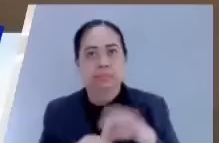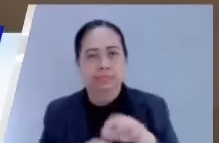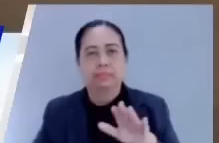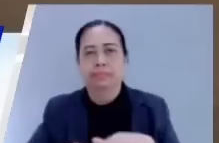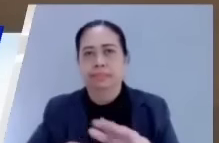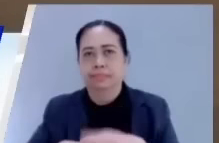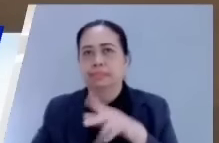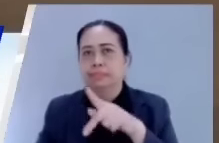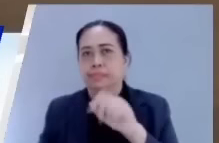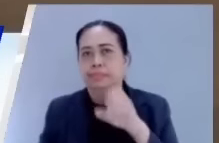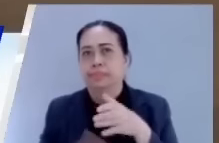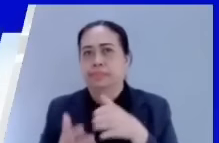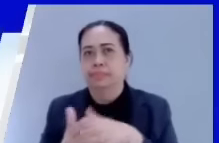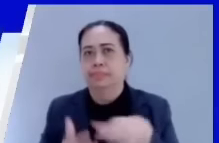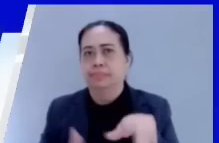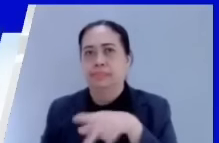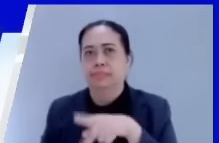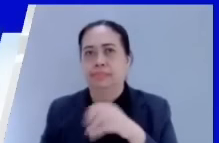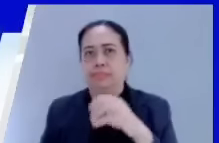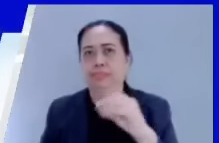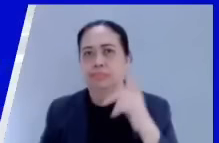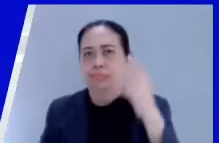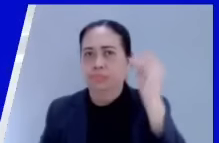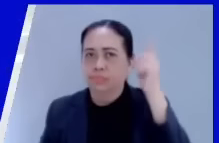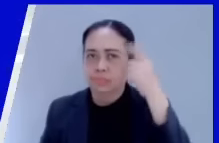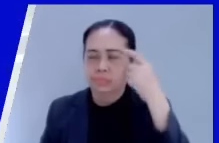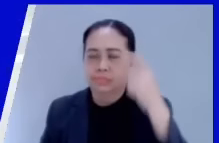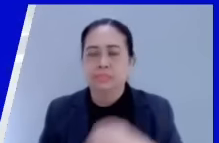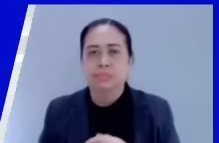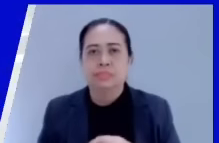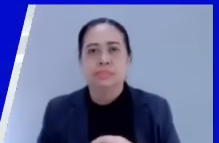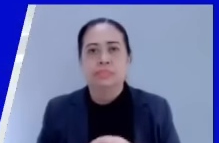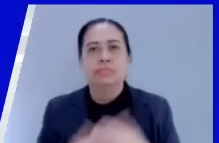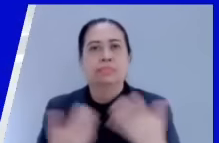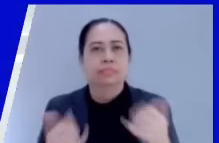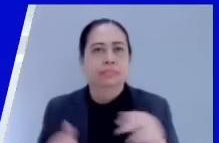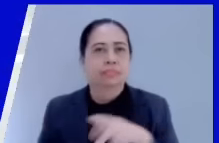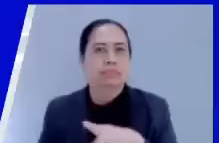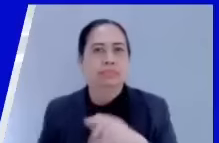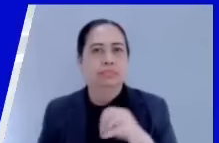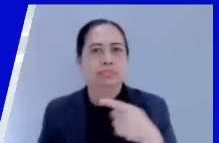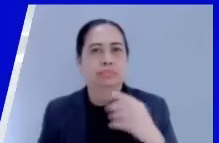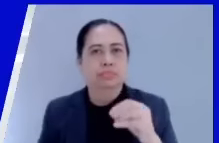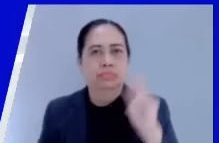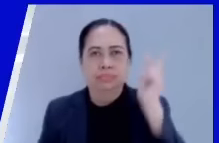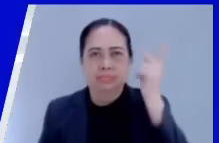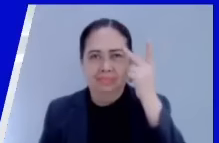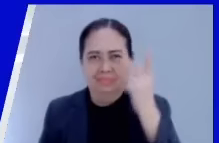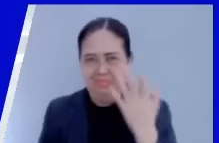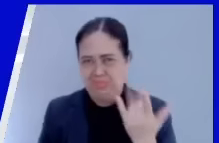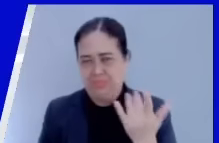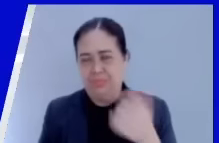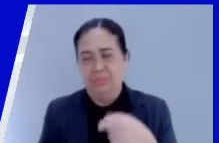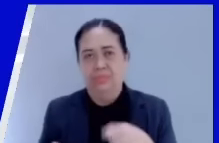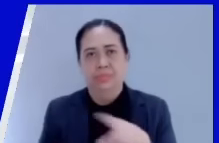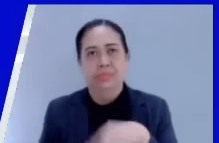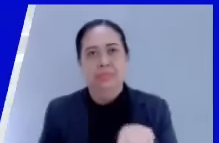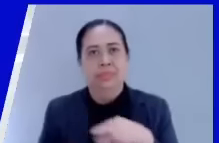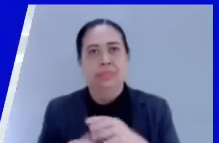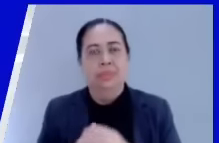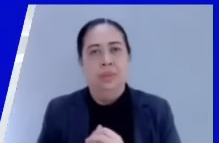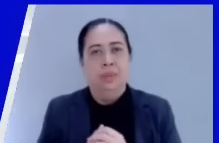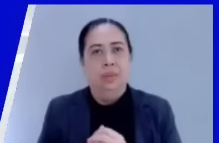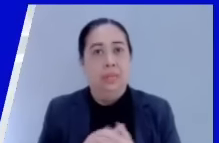sa pogo politics. Meron pa rin yung pogo politics na yan kasi yung mga Chinese